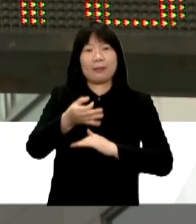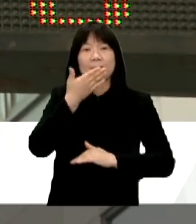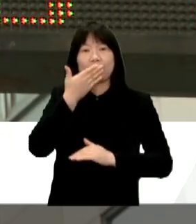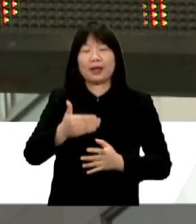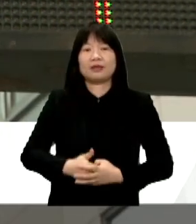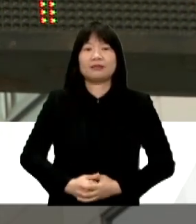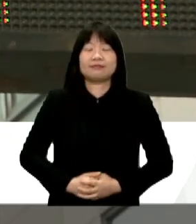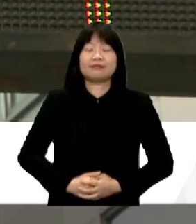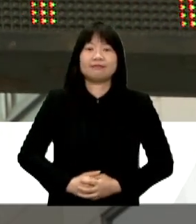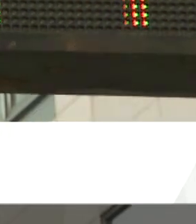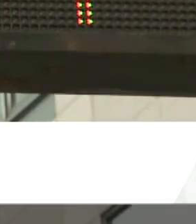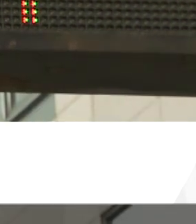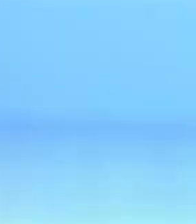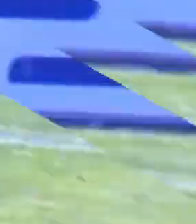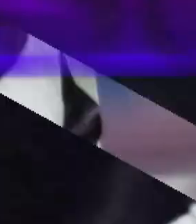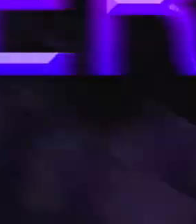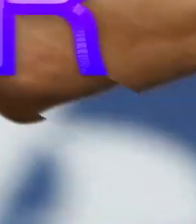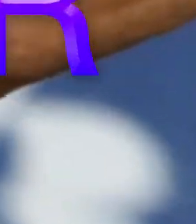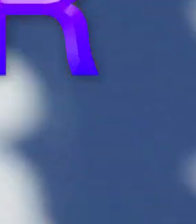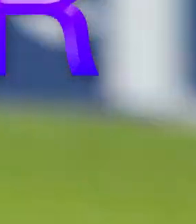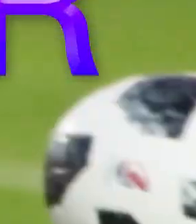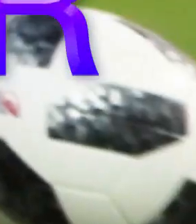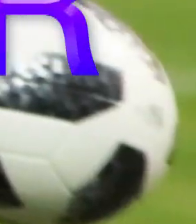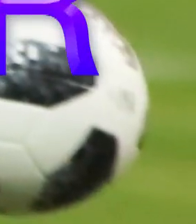통해 납부도 가능합니다.